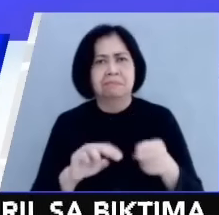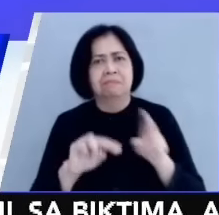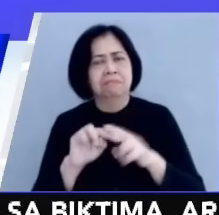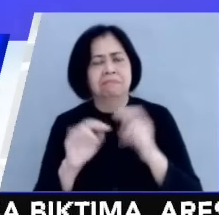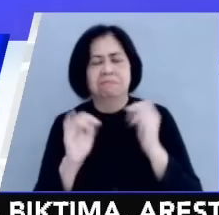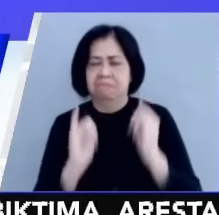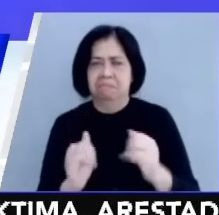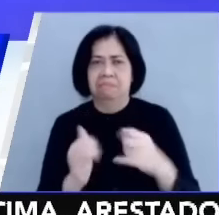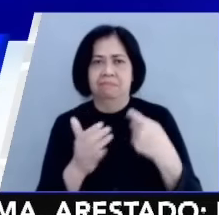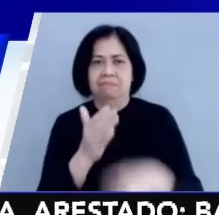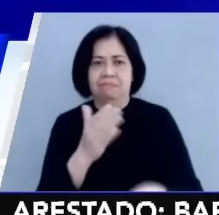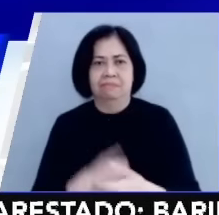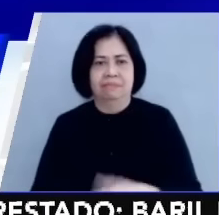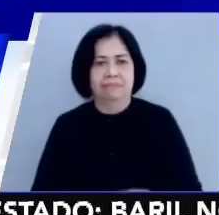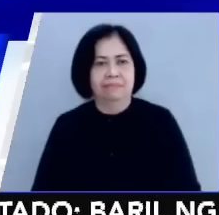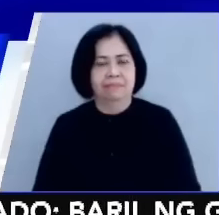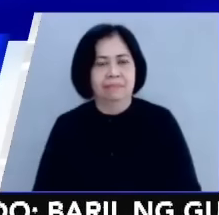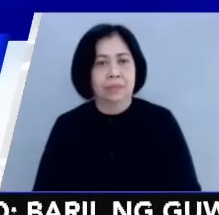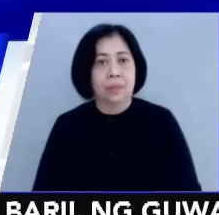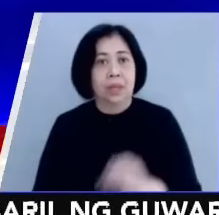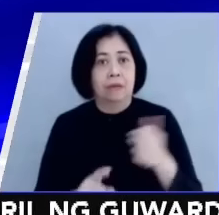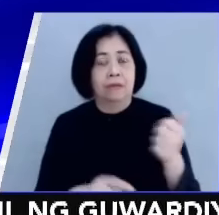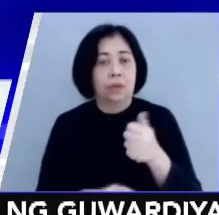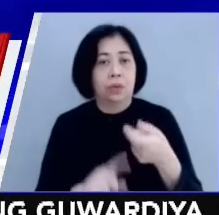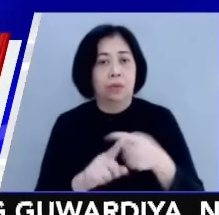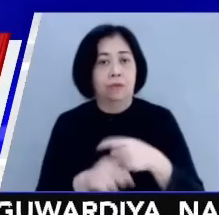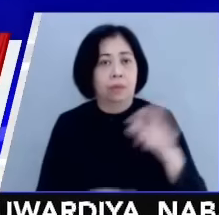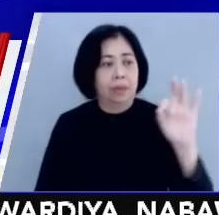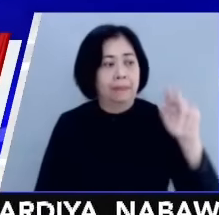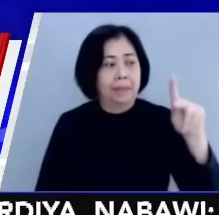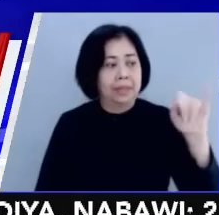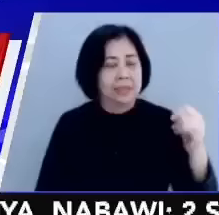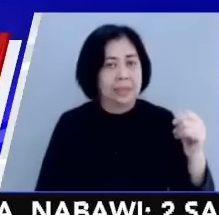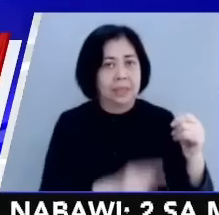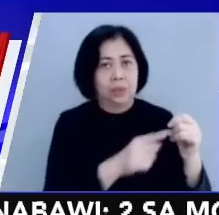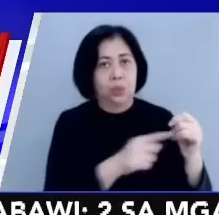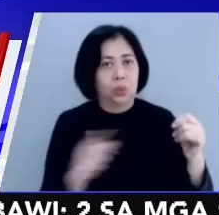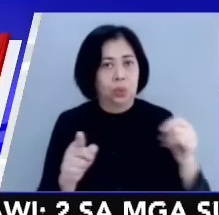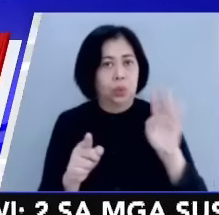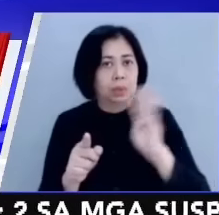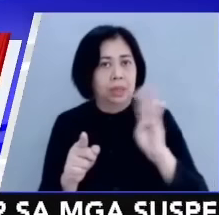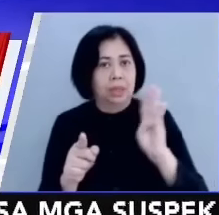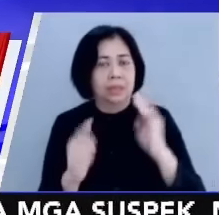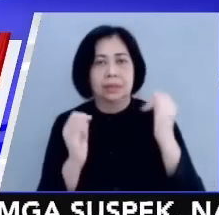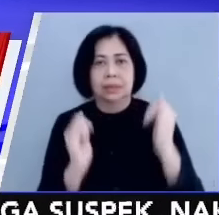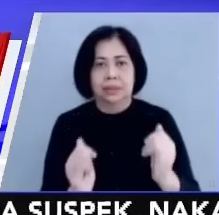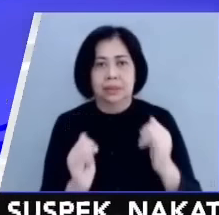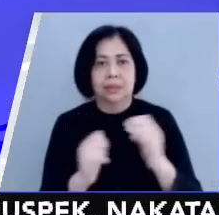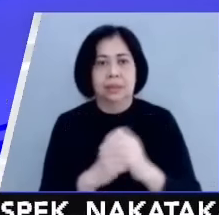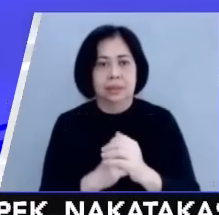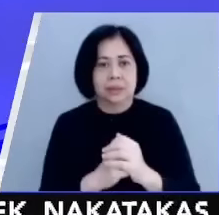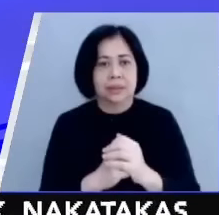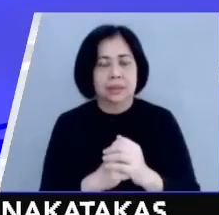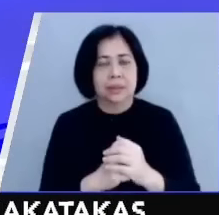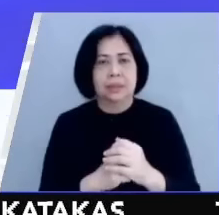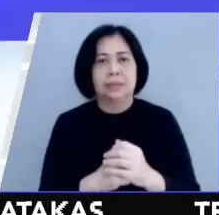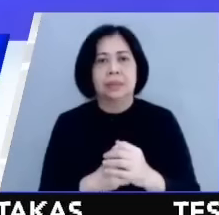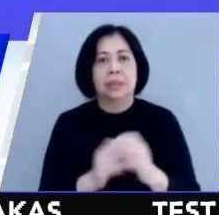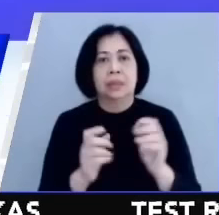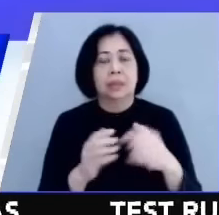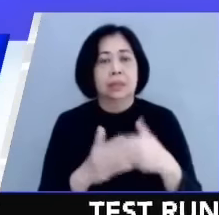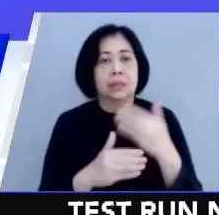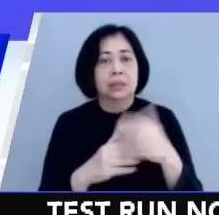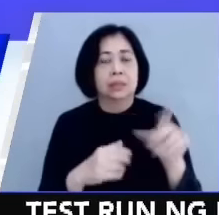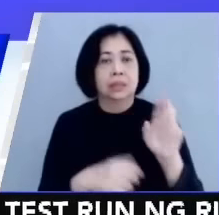you travel from Fernando Poe Jr. hanggang Baclaran, still the same, no? Yung 35. Kasunod sa estasyon ng Redemptorist ang